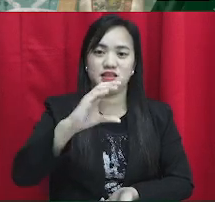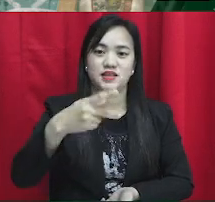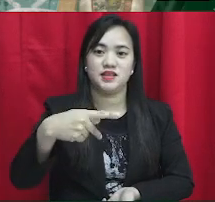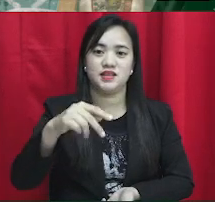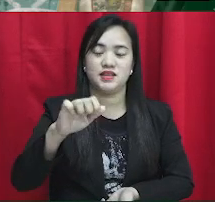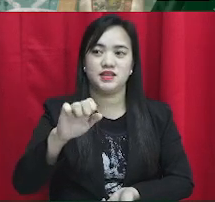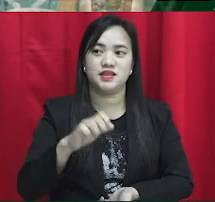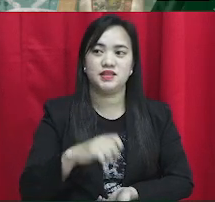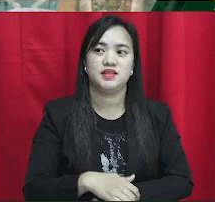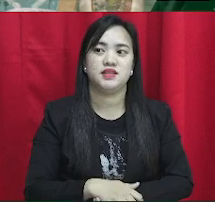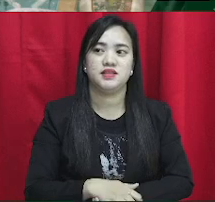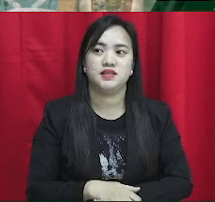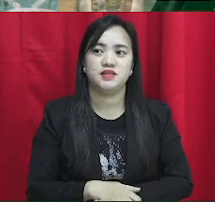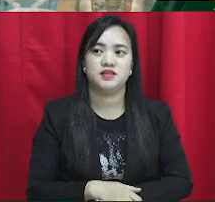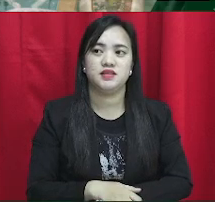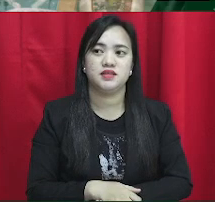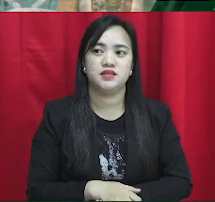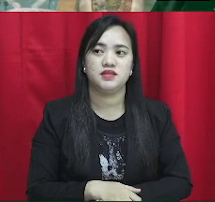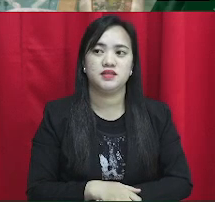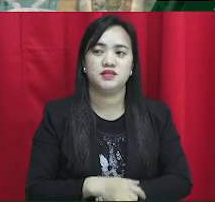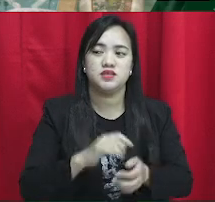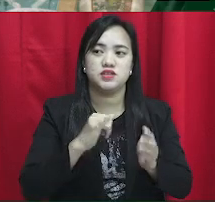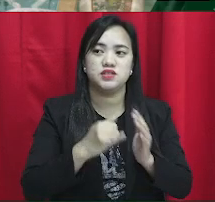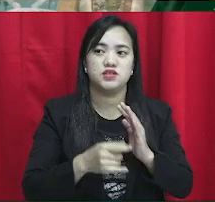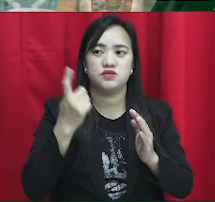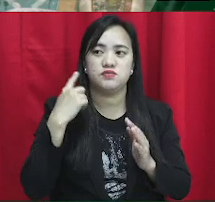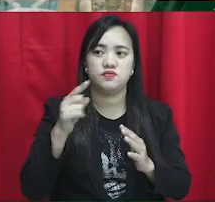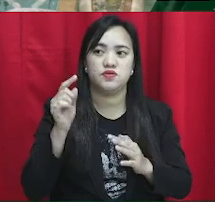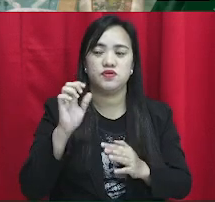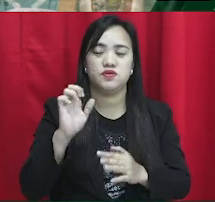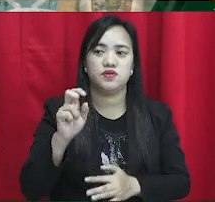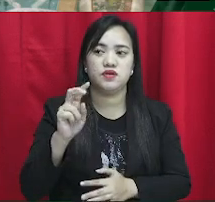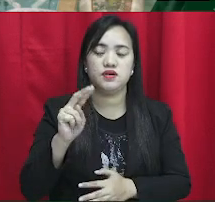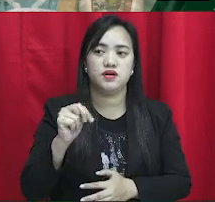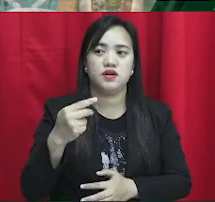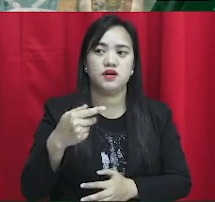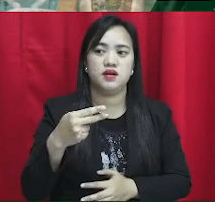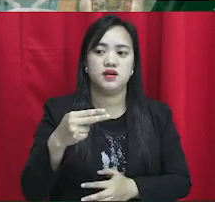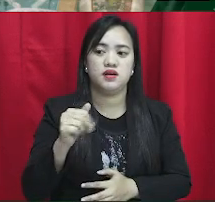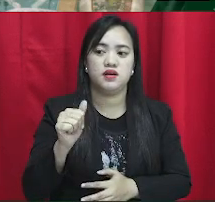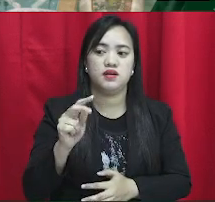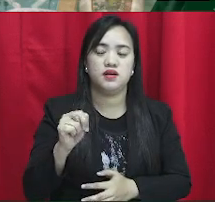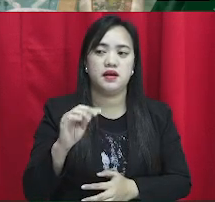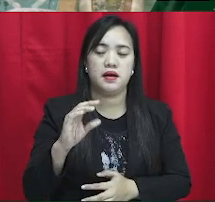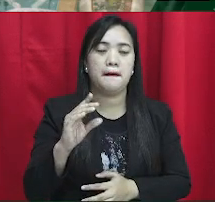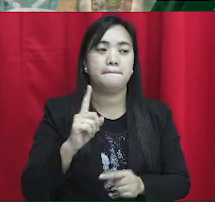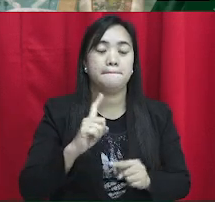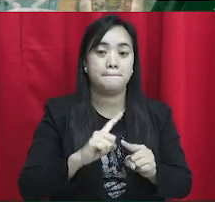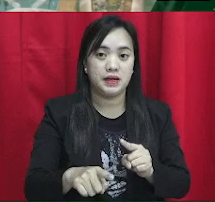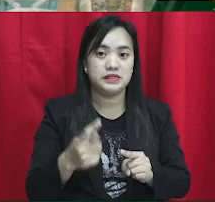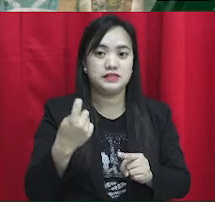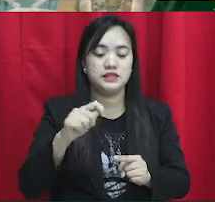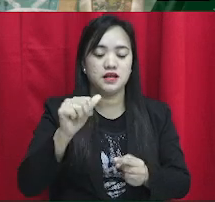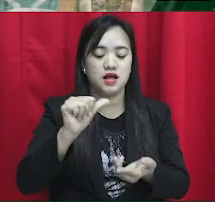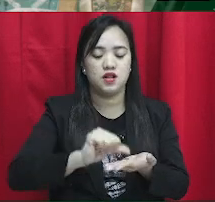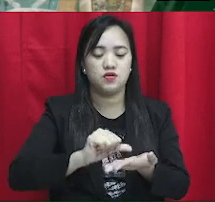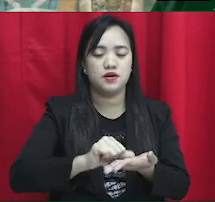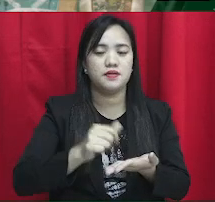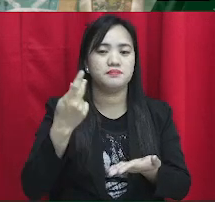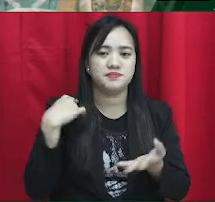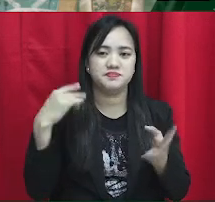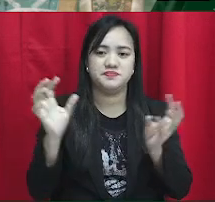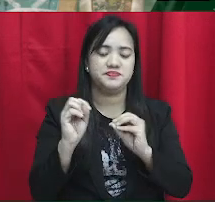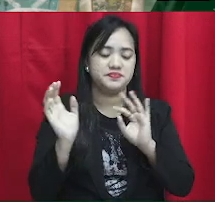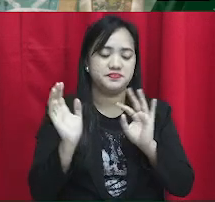chef talaga, sinasabi, pang-enhance lang siya ng lasa. Flavor. Pero yung, flavor. Pero yung alcohol niya na wawala